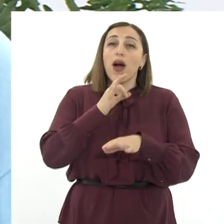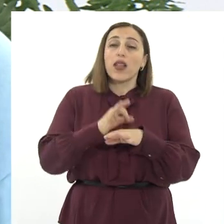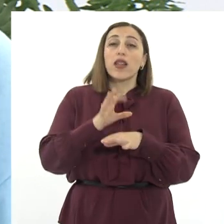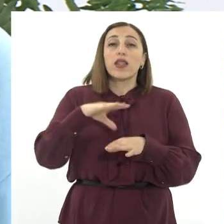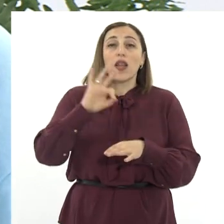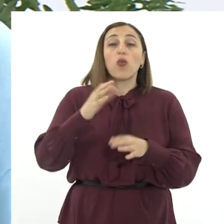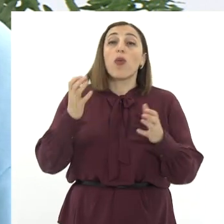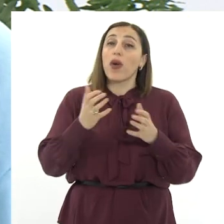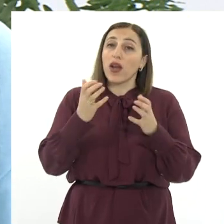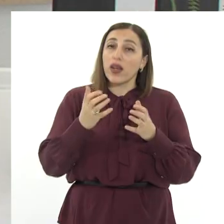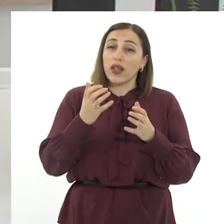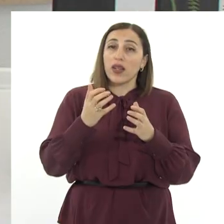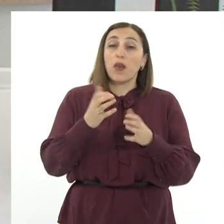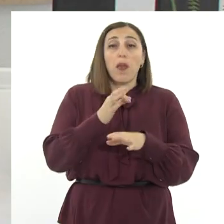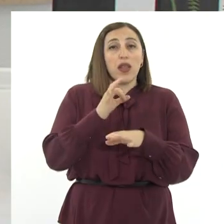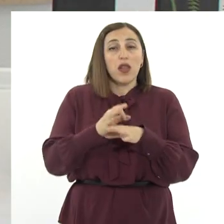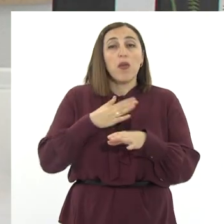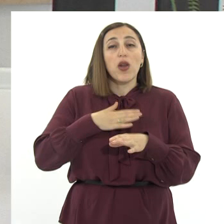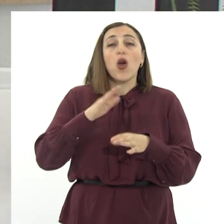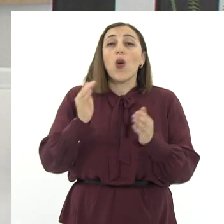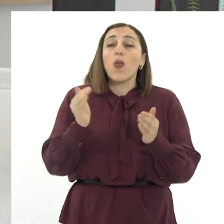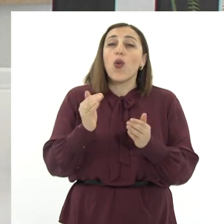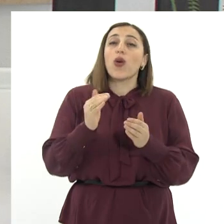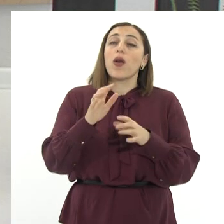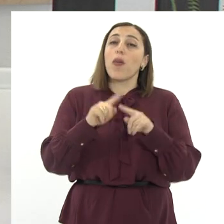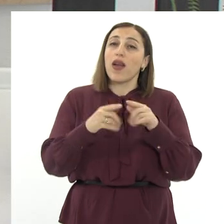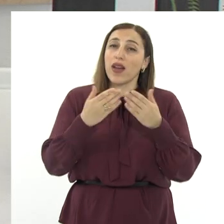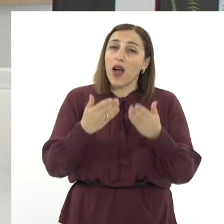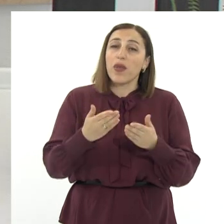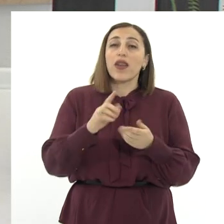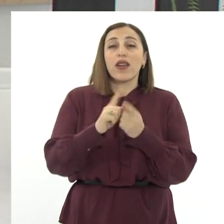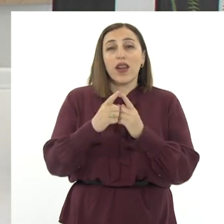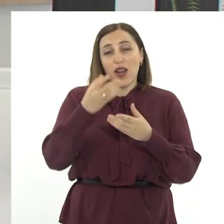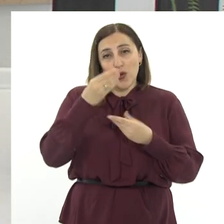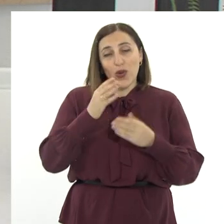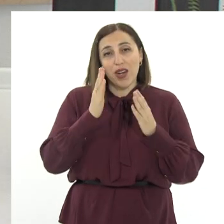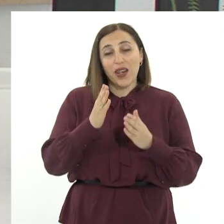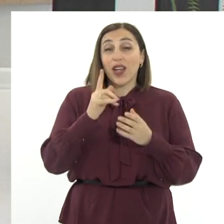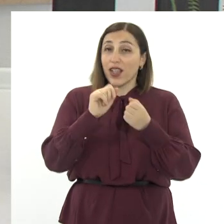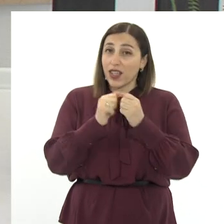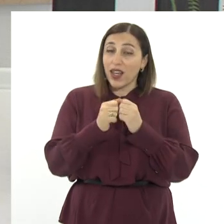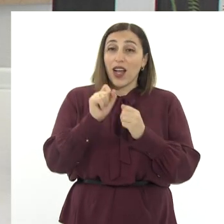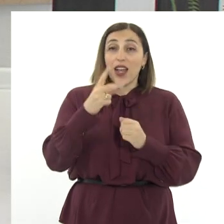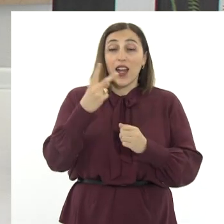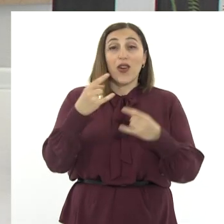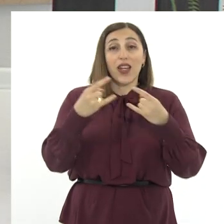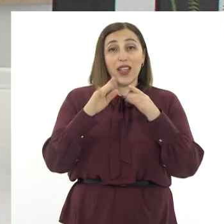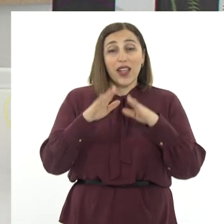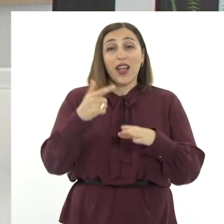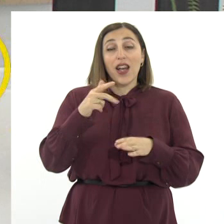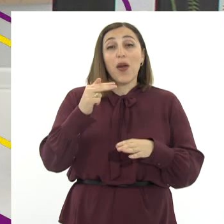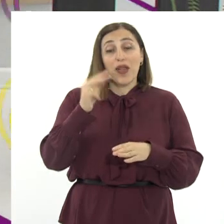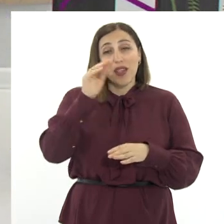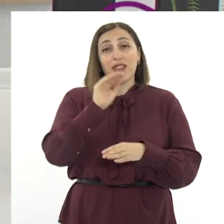ենք նրանց համար ու մտելացրել ենք։ Պատասխանատու լինենք մեր փոքրիկ բարեկամների նկատմամբ և նրանք մեզ միշտ կուրախացնեն։ Հիշեցնենք, որ